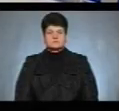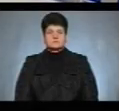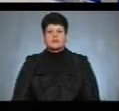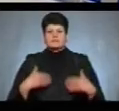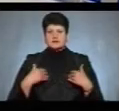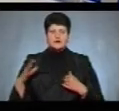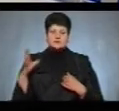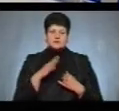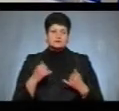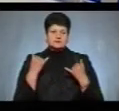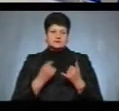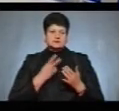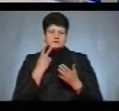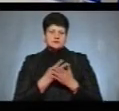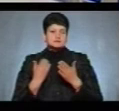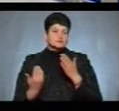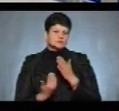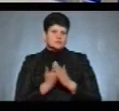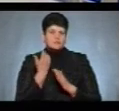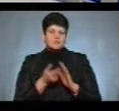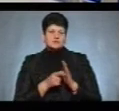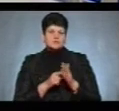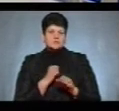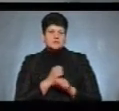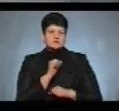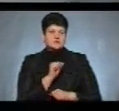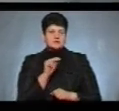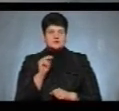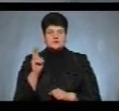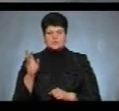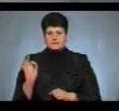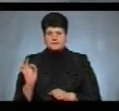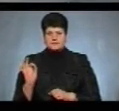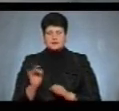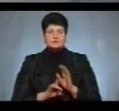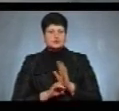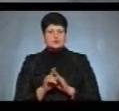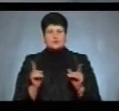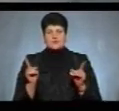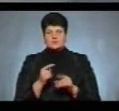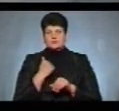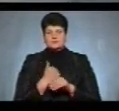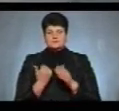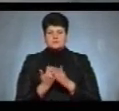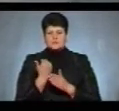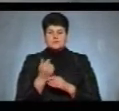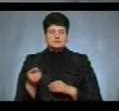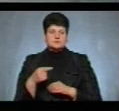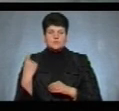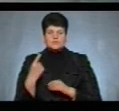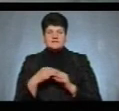Вітаю всіх, хто щойно приєднався до нас. Ви дивитесь новини у студії Анастасія Чечко. І спочатку коротко про головне. На